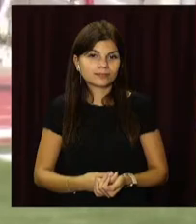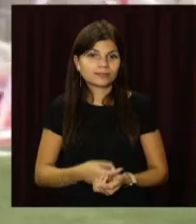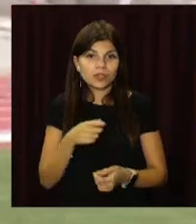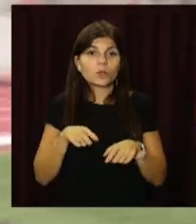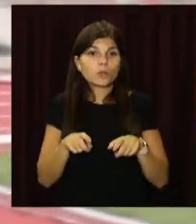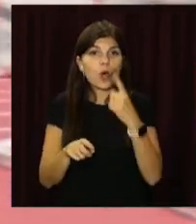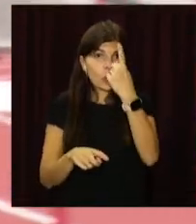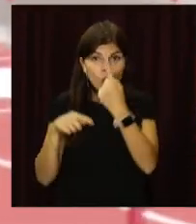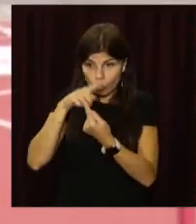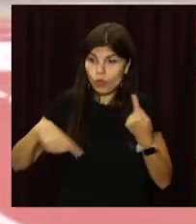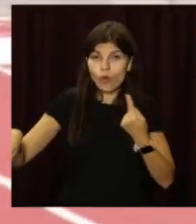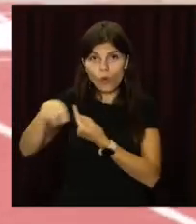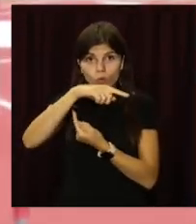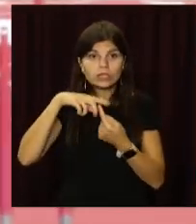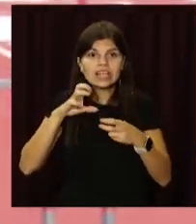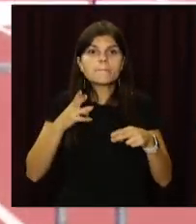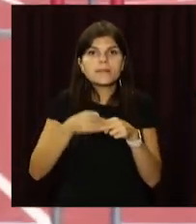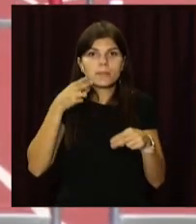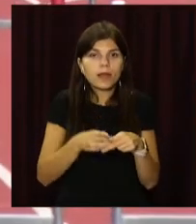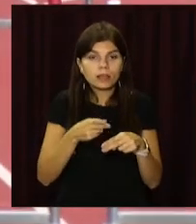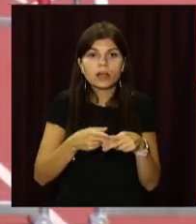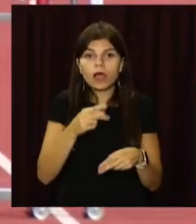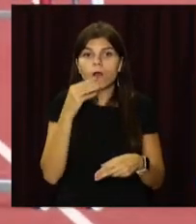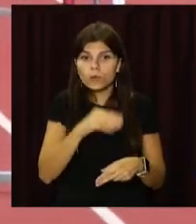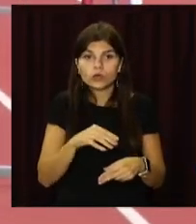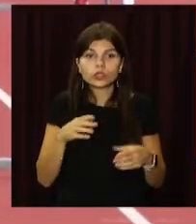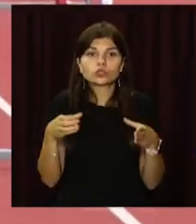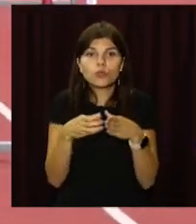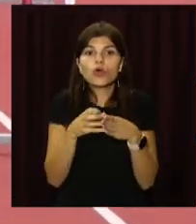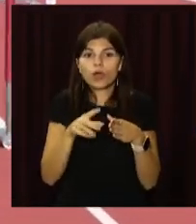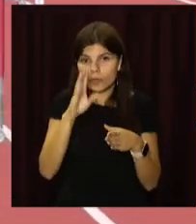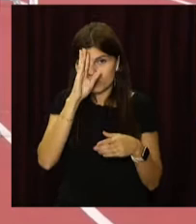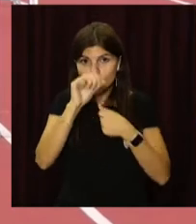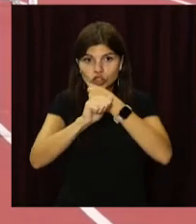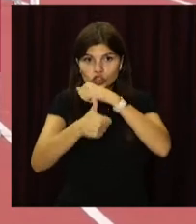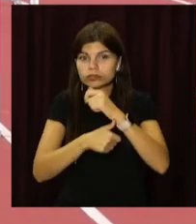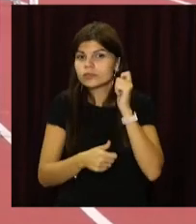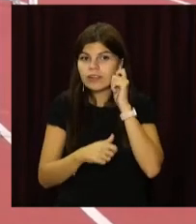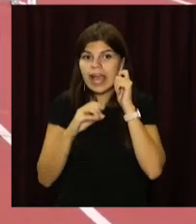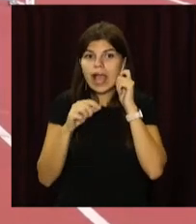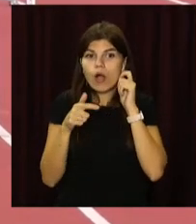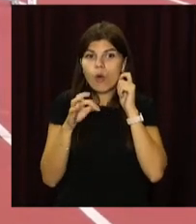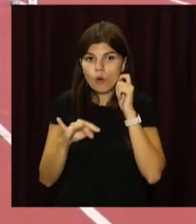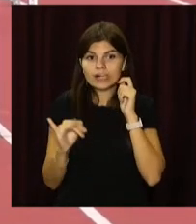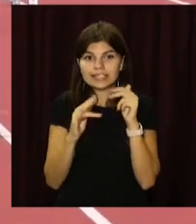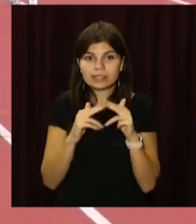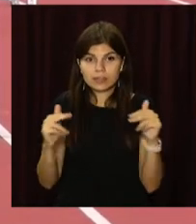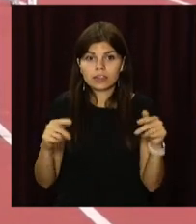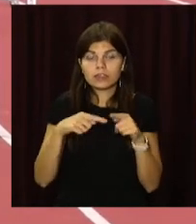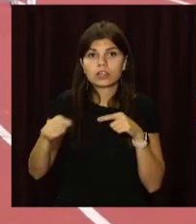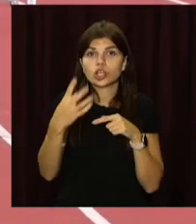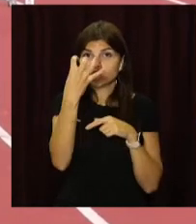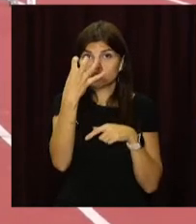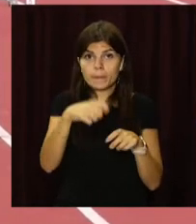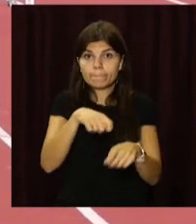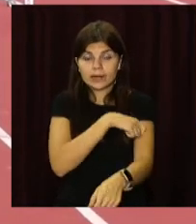Пробігти одне коло із бар'єрами. Із цим завданням краще за суперників впорався 16-річний Єгор Чесак із Дніпра. Дистанцію